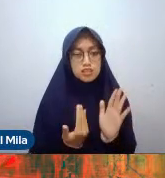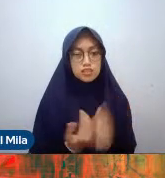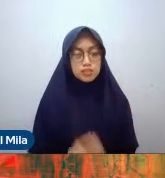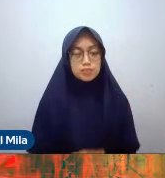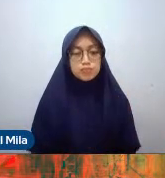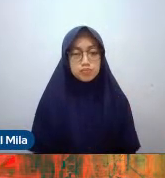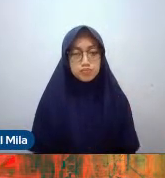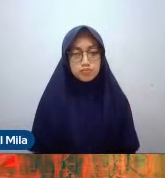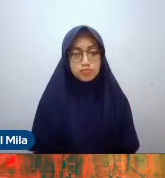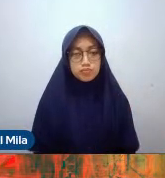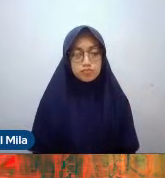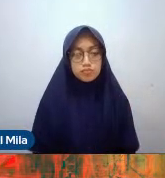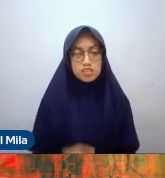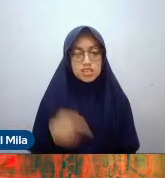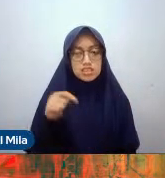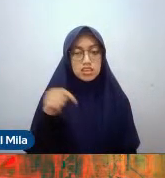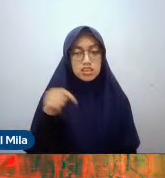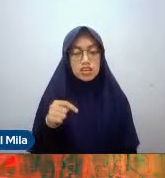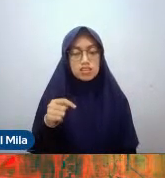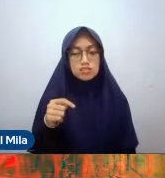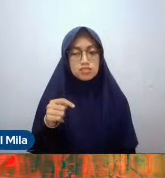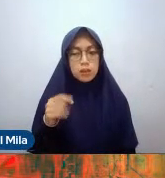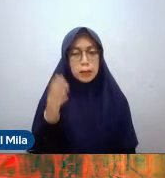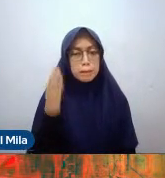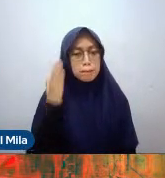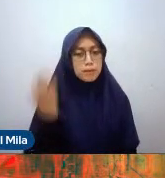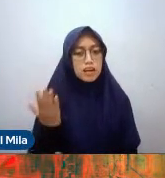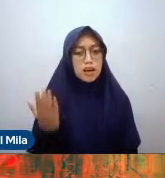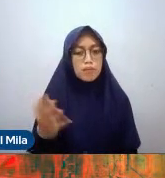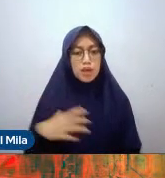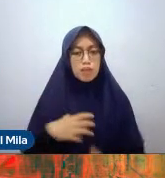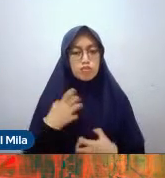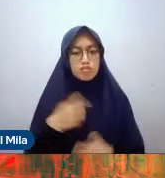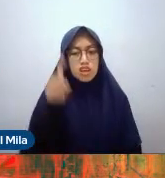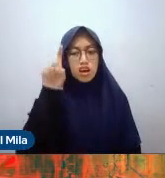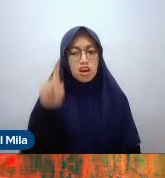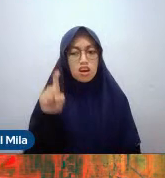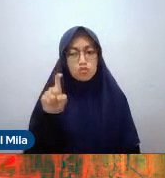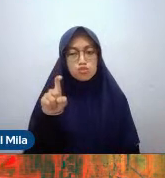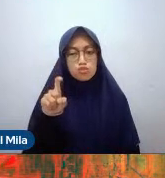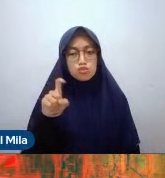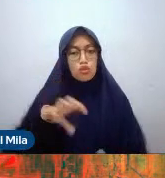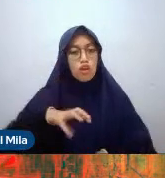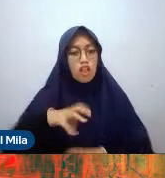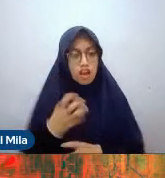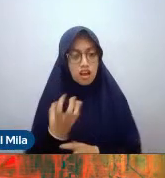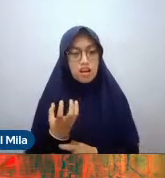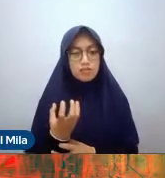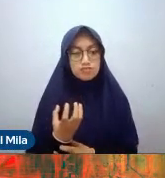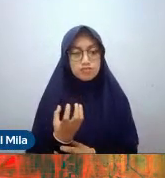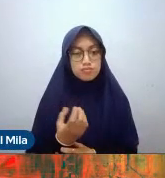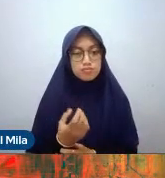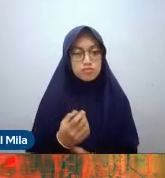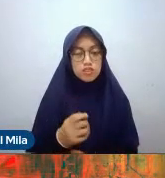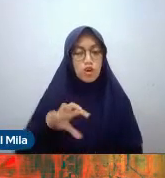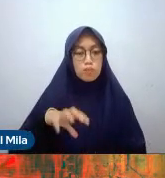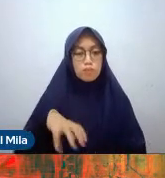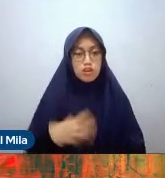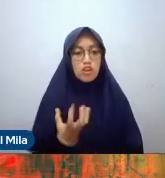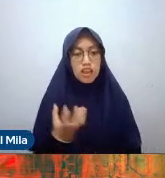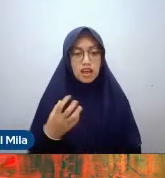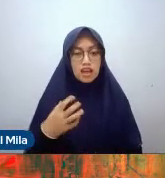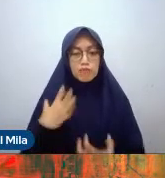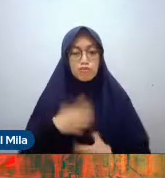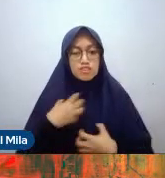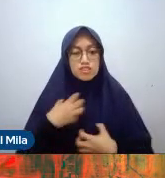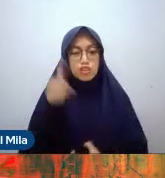Oke. Sekarang mengapa emosi harus dikelola? Jadi mengelola emosi itu adalah PR kita